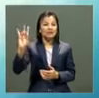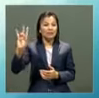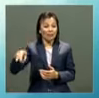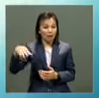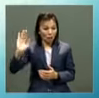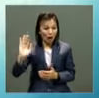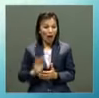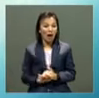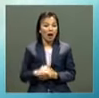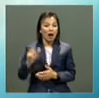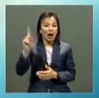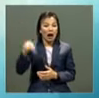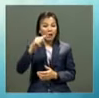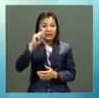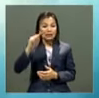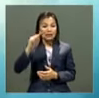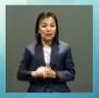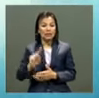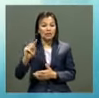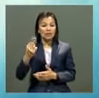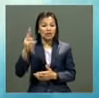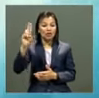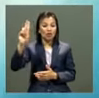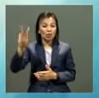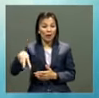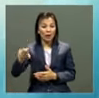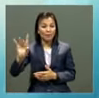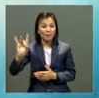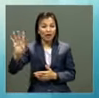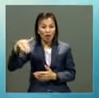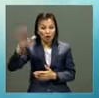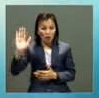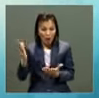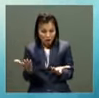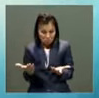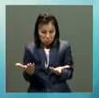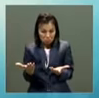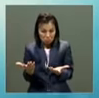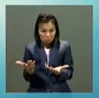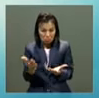แล้วก็อังกฤษอยู่ที่ 12,800 กว่าศพซึ่ง